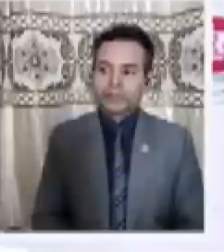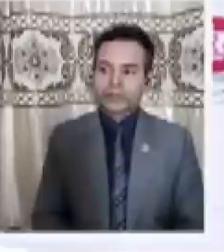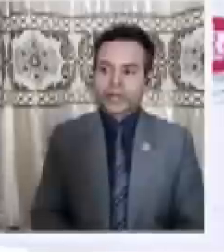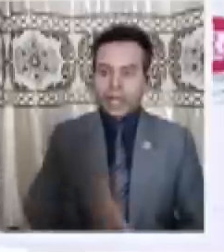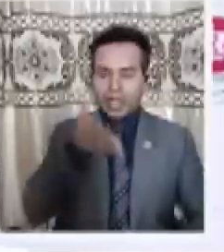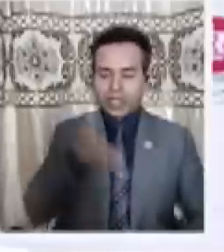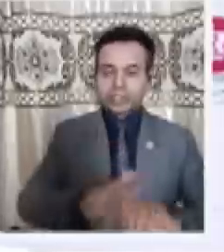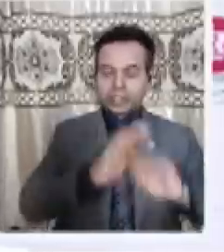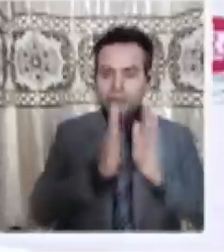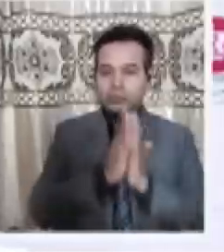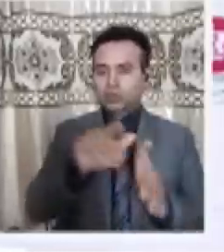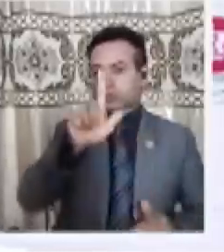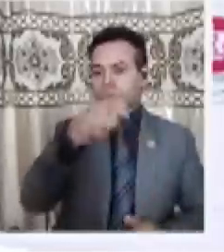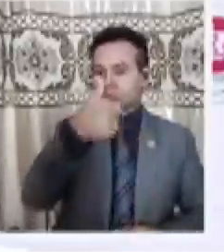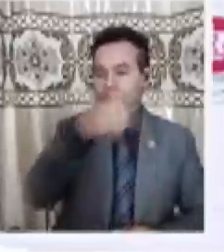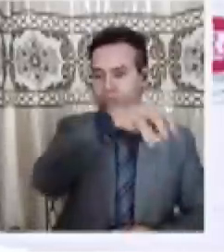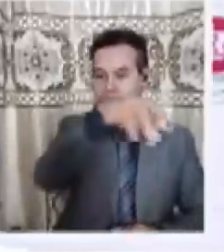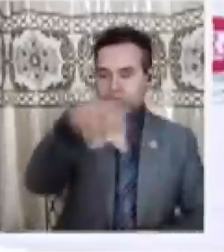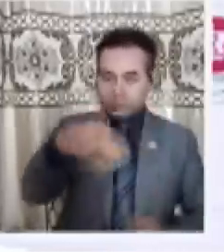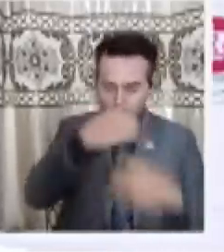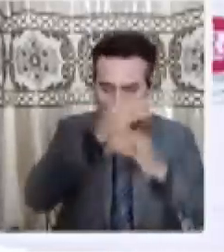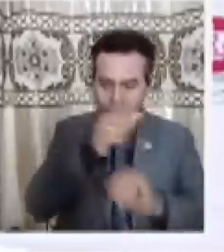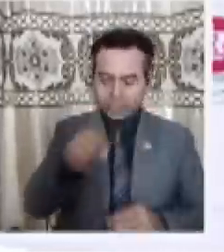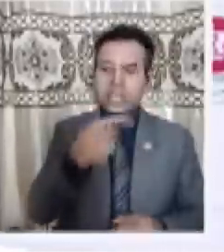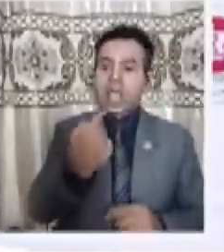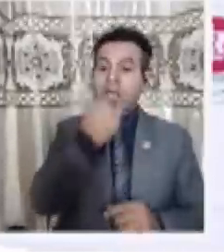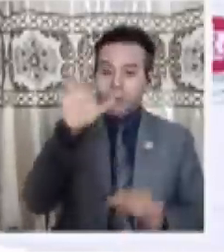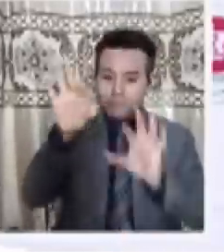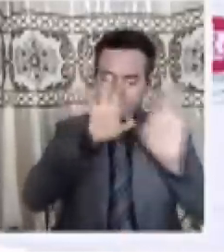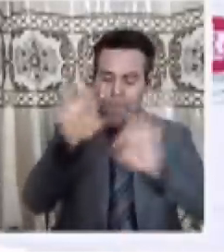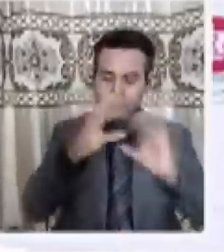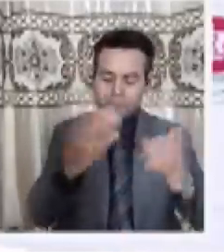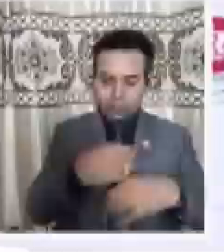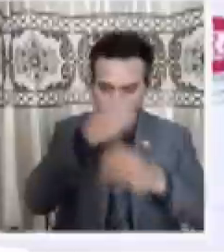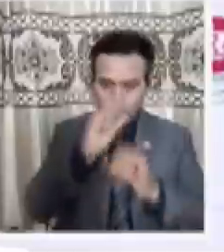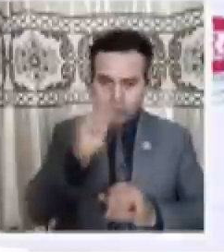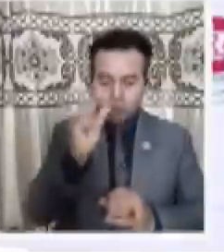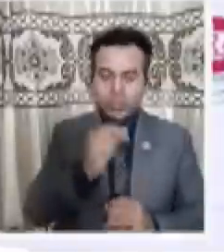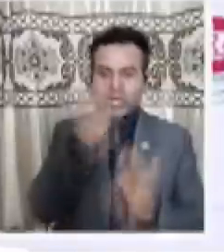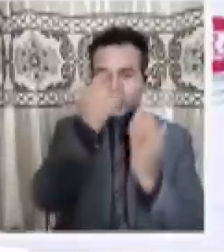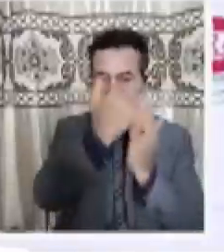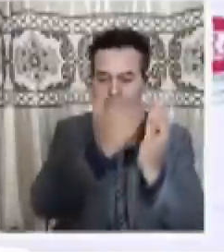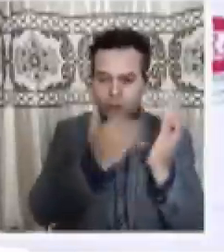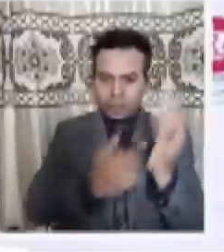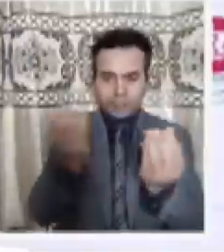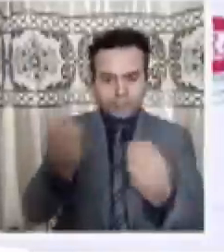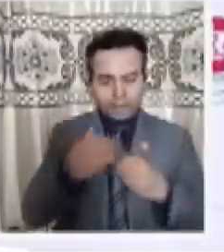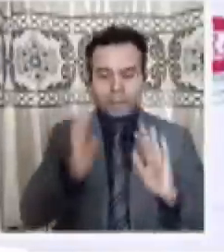আজকে সর্বমোট 76টি পরীক্ষাগারের রিপোর্ট আমরা আপনাদের সামনে উপস্থাপন করব। এই ক্ষেত্রে আবারও জানিয়ে রাখি, বেসরকারি